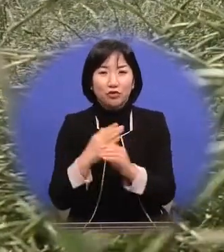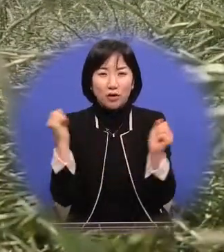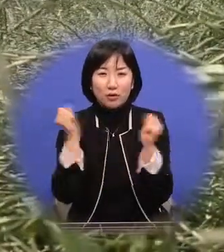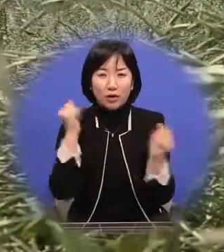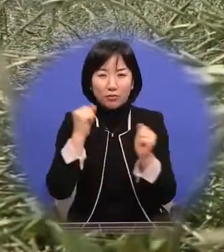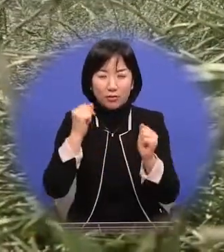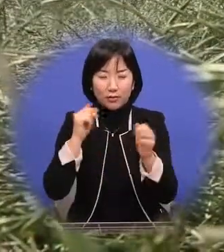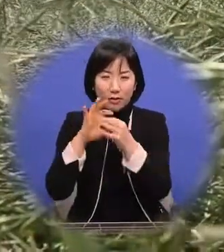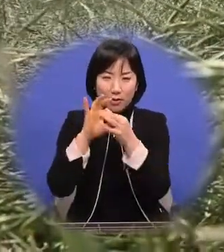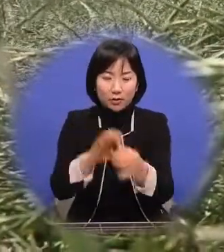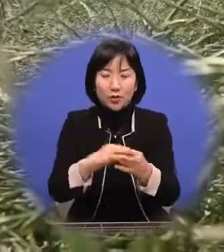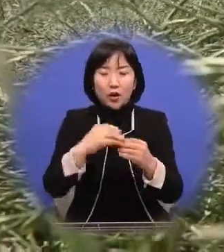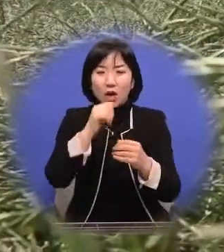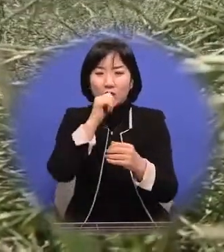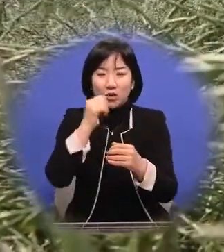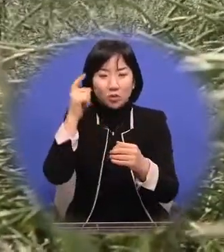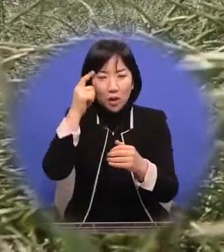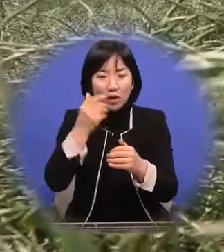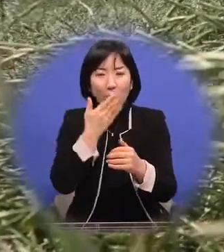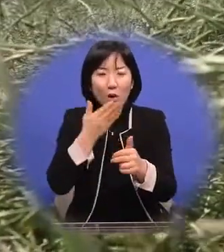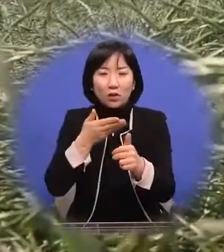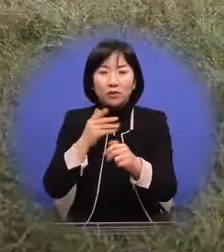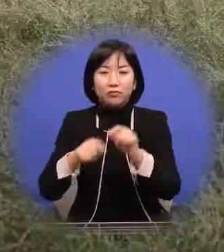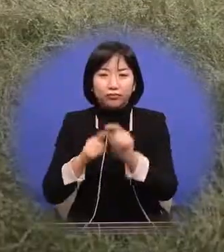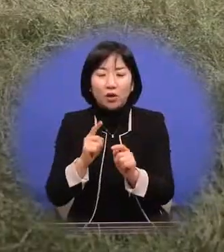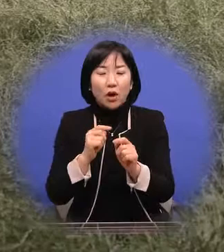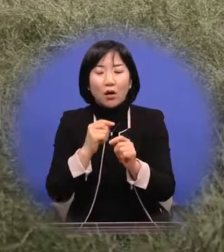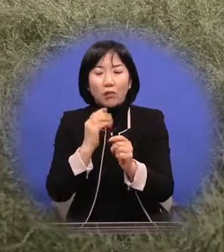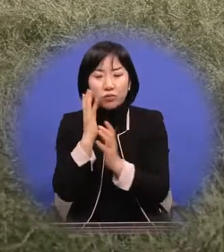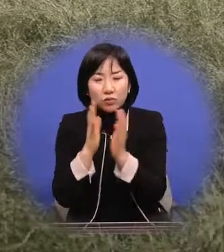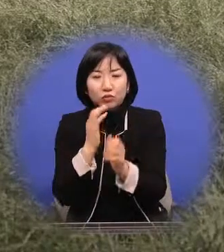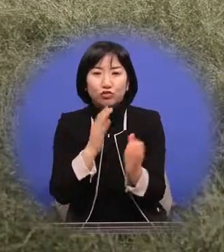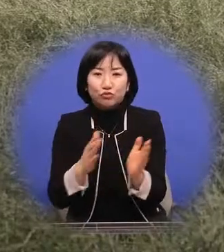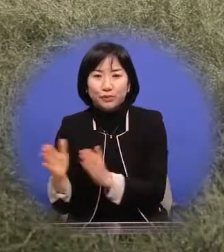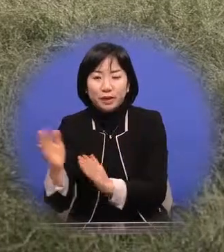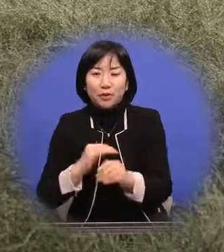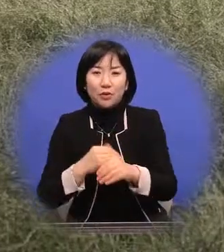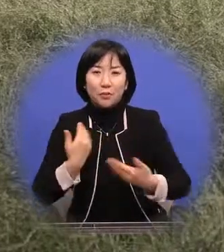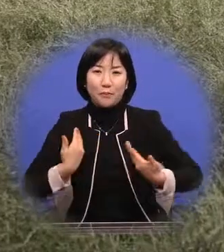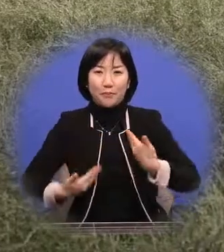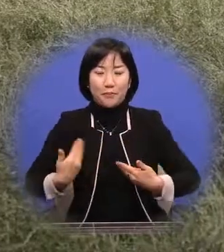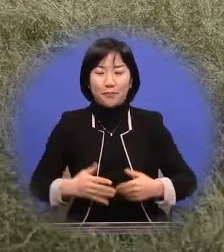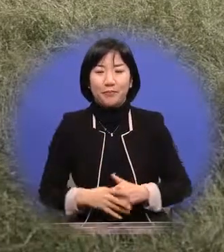겨울 내내 젖소에게 먹일 건초를 준비하느라 바쁜 일손을 놀리고 있습니다.